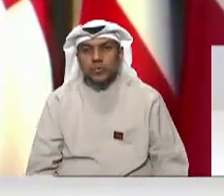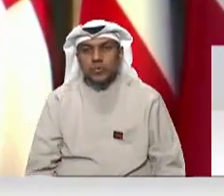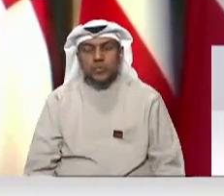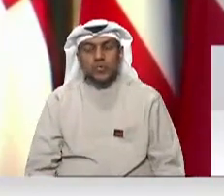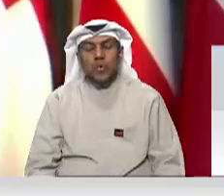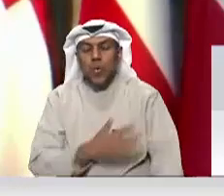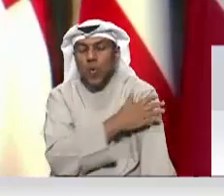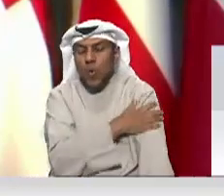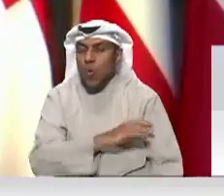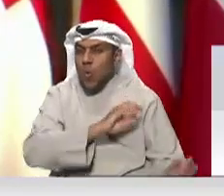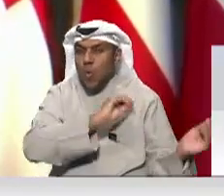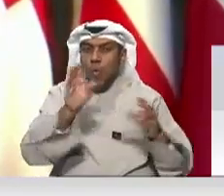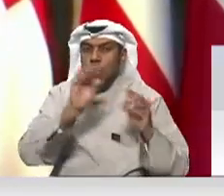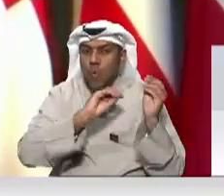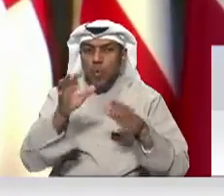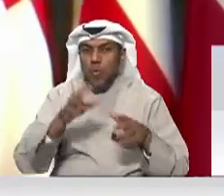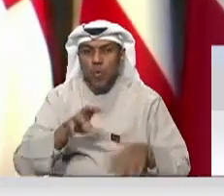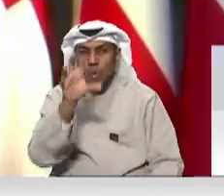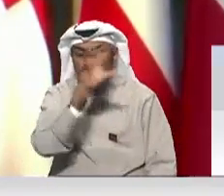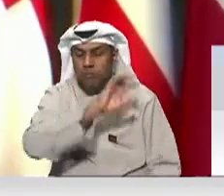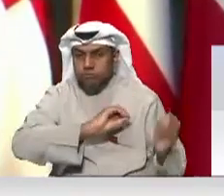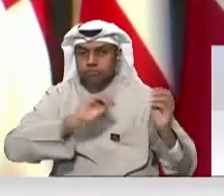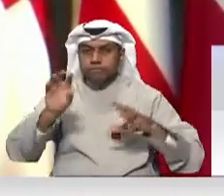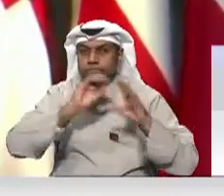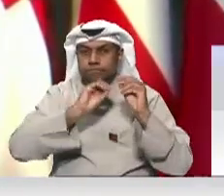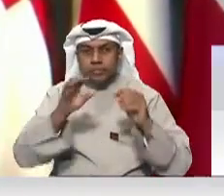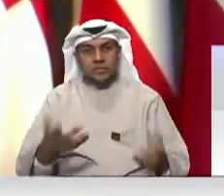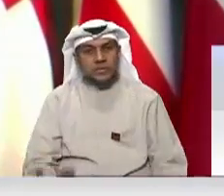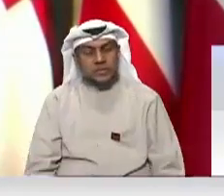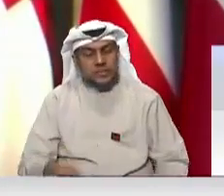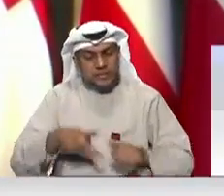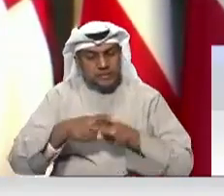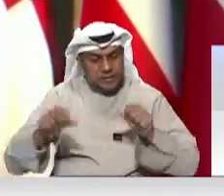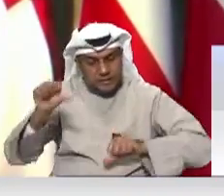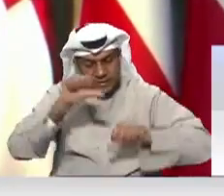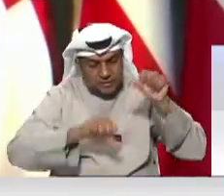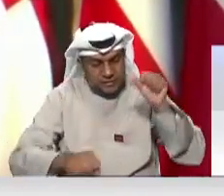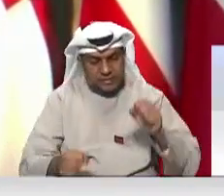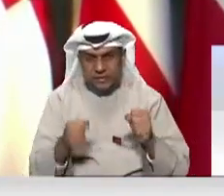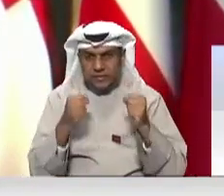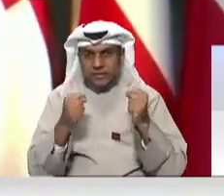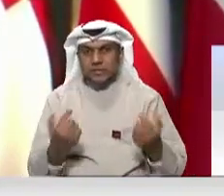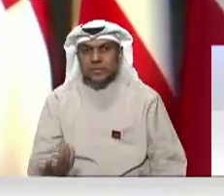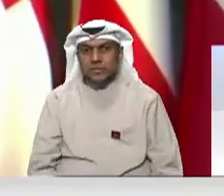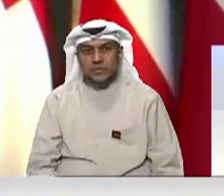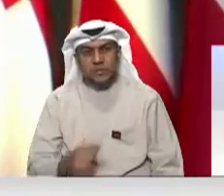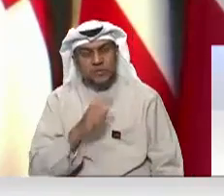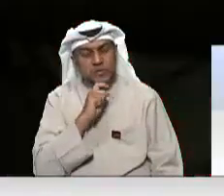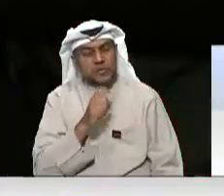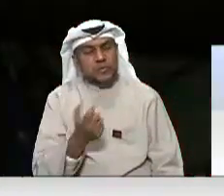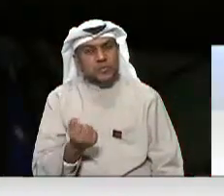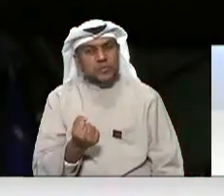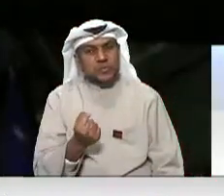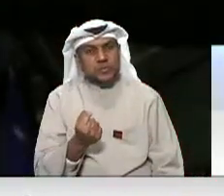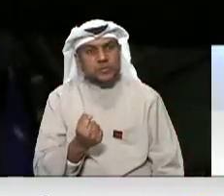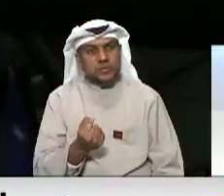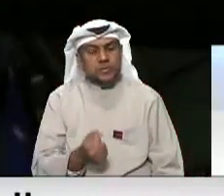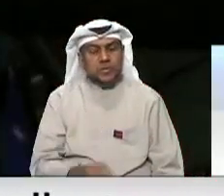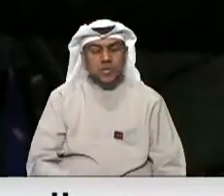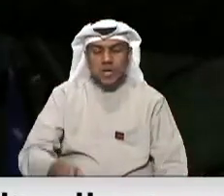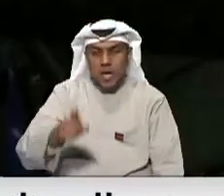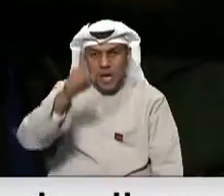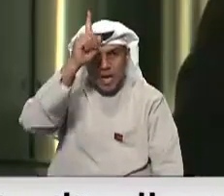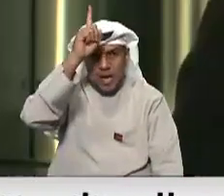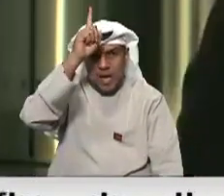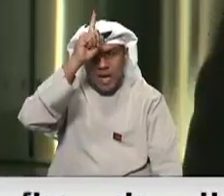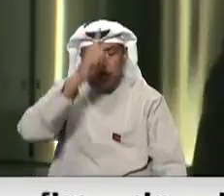الأعضاء، محذرا من أن هذا الوضع يعرض الصناعات الدفاعية لدول الحلف إلى الضغط. ألمانيا بدورها استبقت